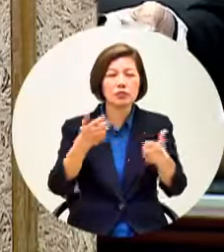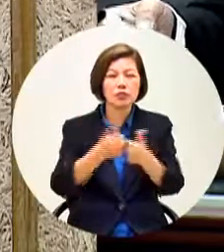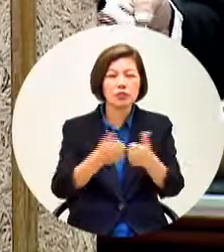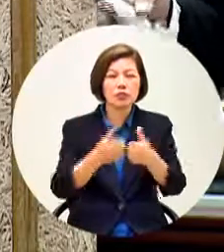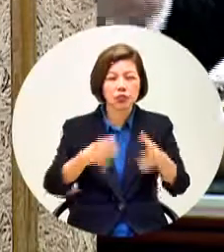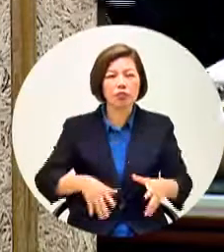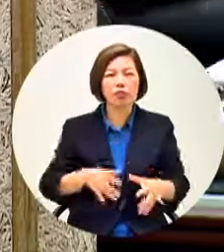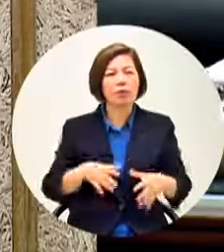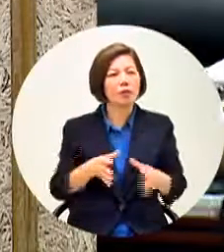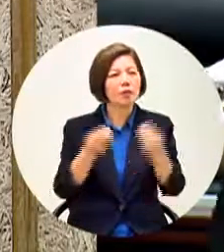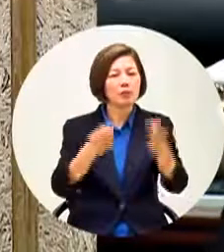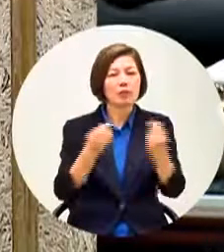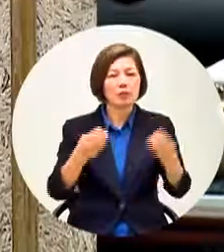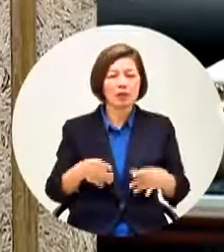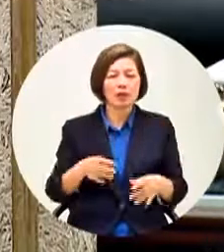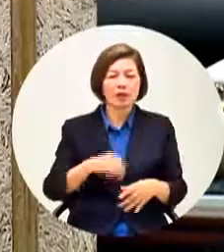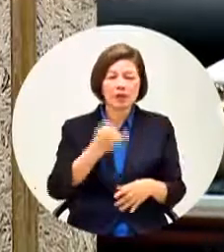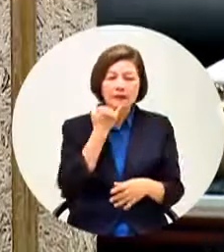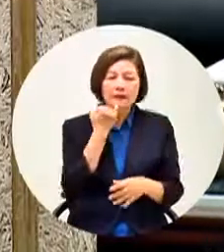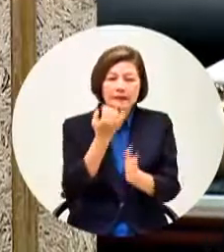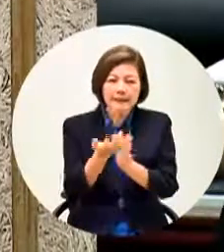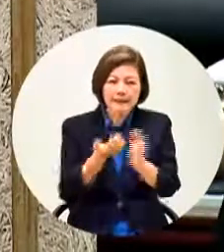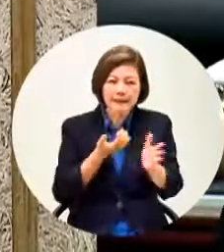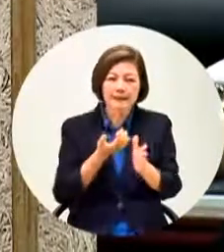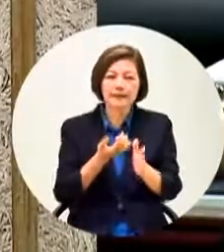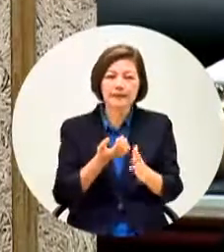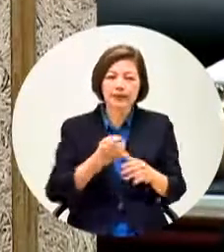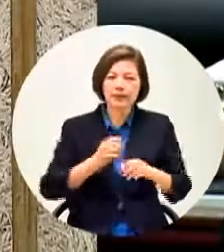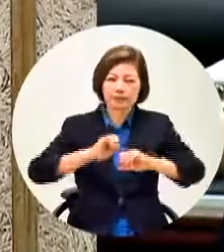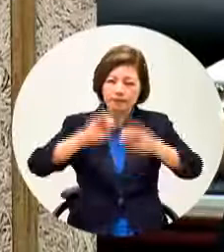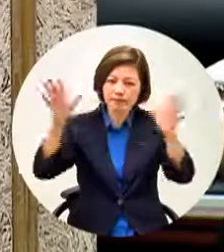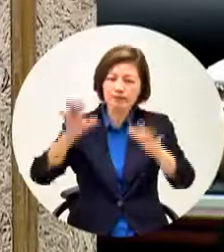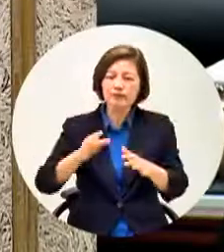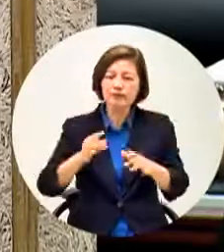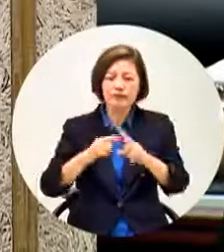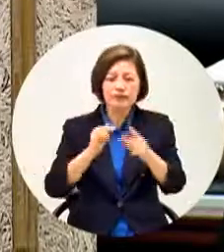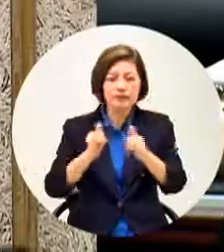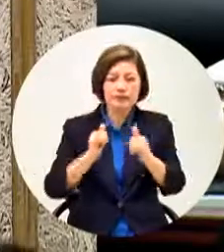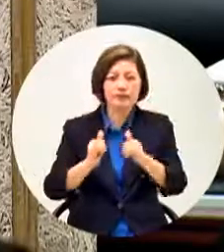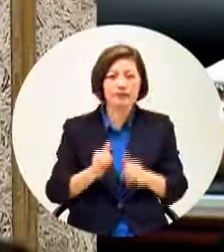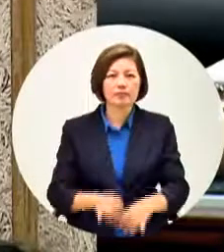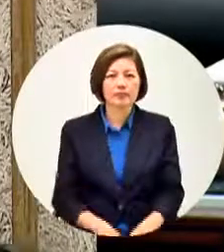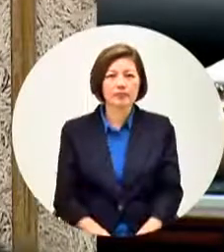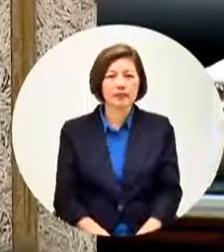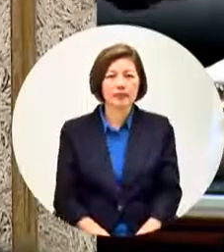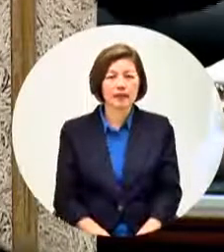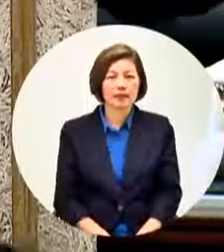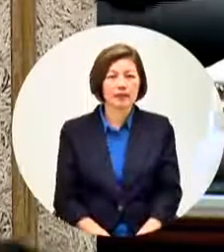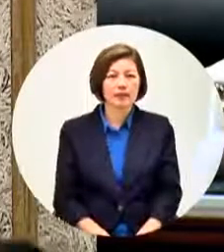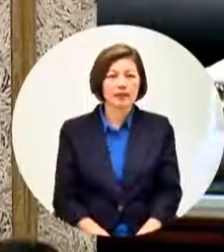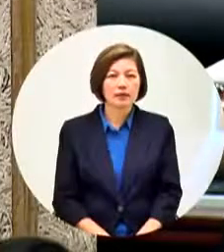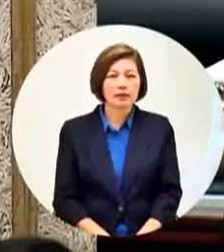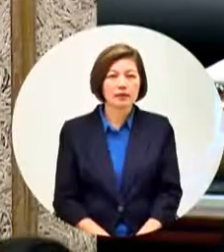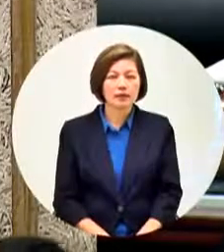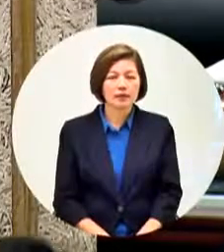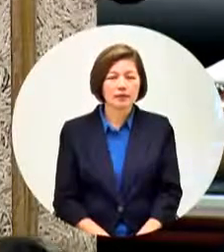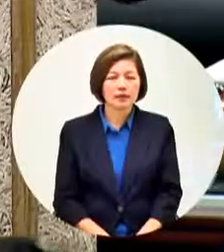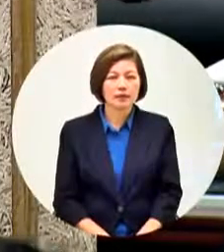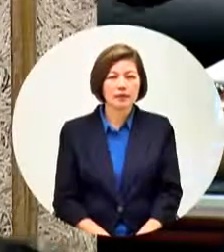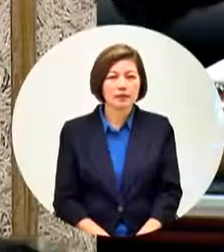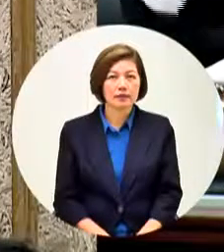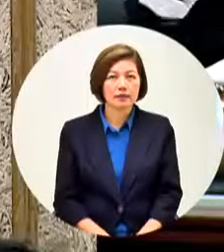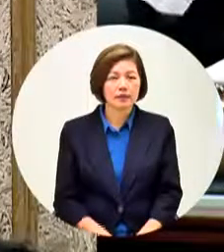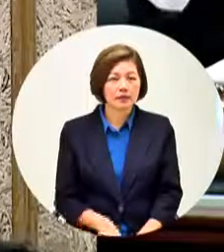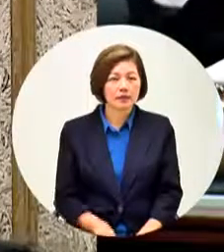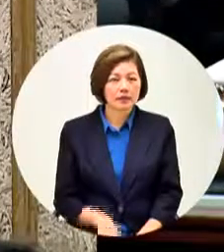程，哦啊，互民众，即足关心的几啊下哦，伊会敢提供，伊若看了讲今年地价，